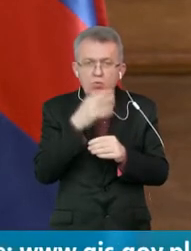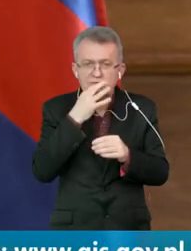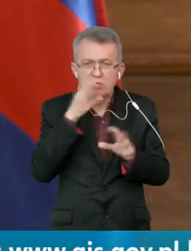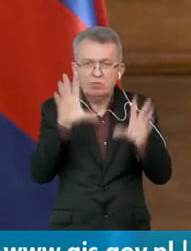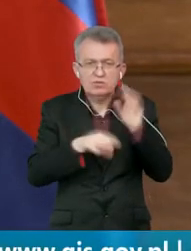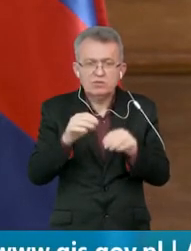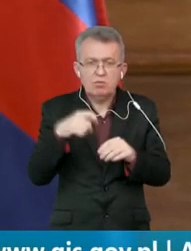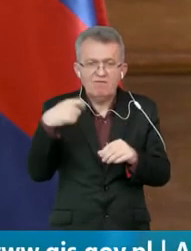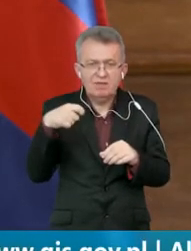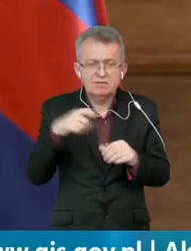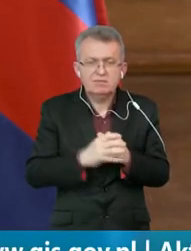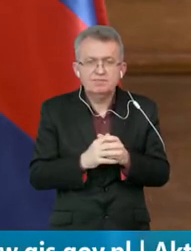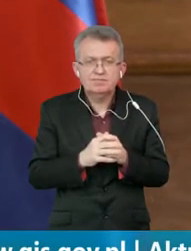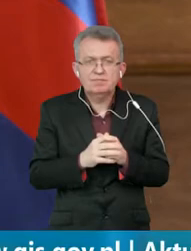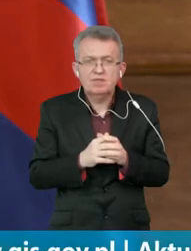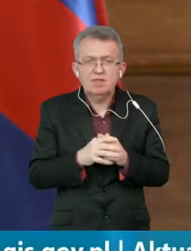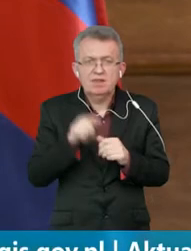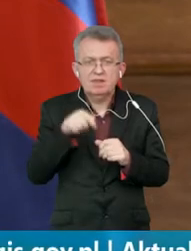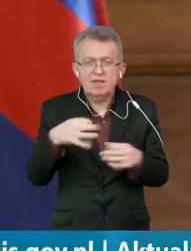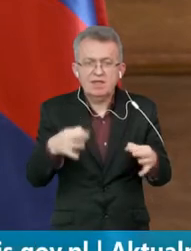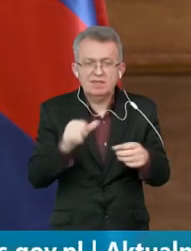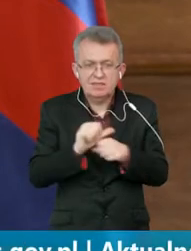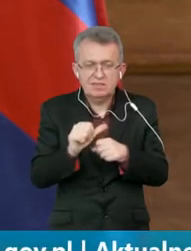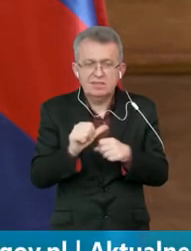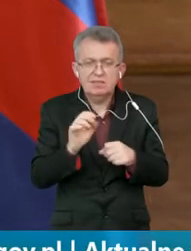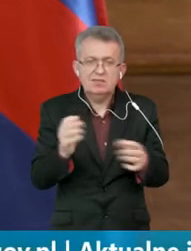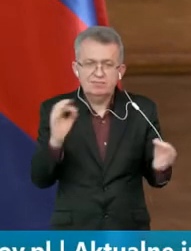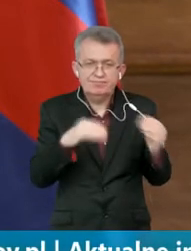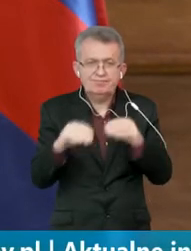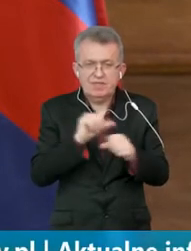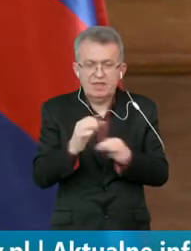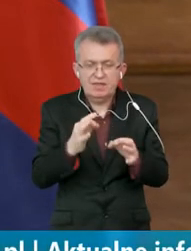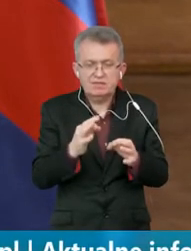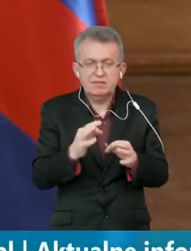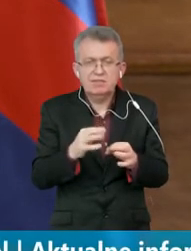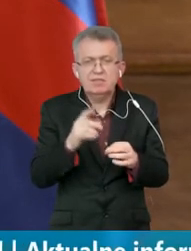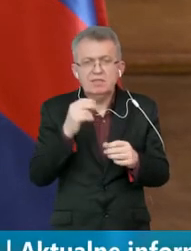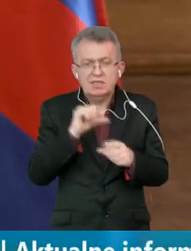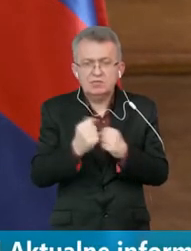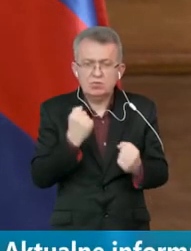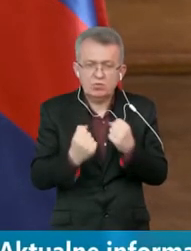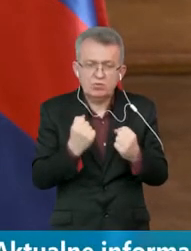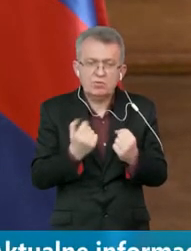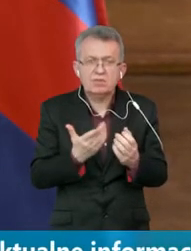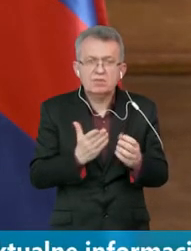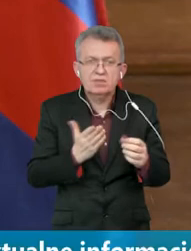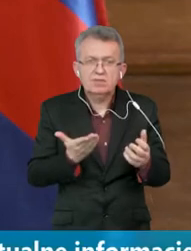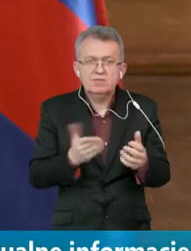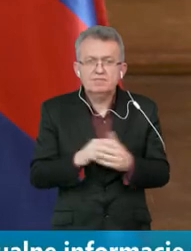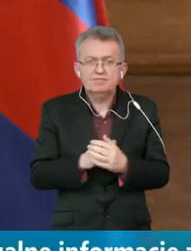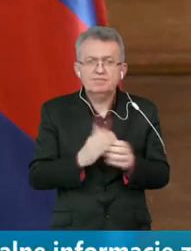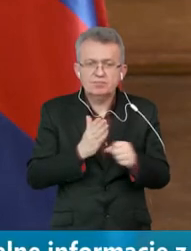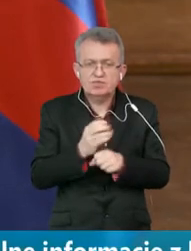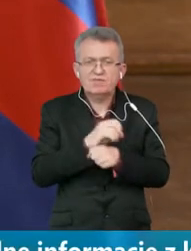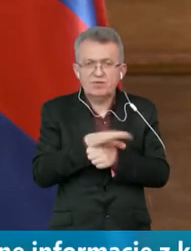Obywatelskim. Teraz trwa jakby ta procedura. Oczywiście jest utrudniona z uwagi na